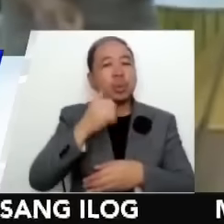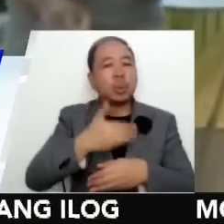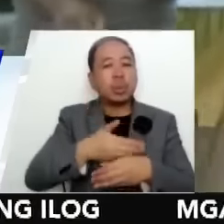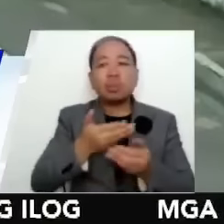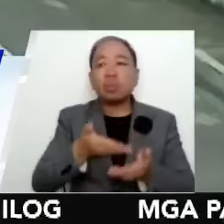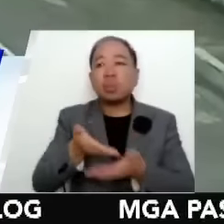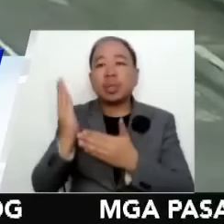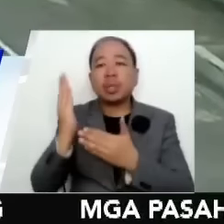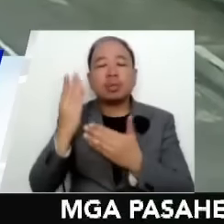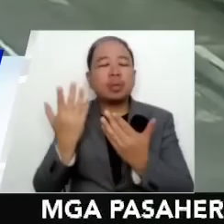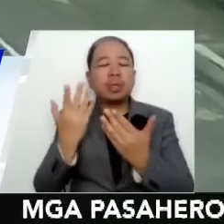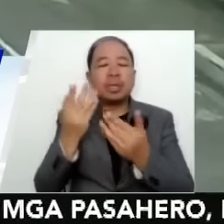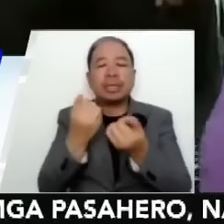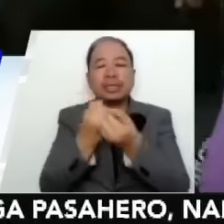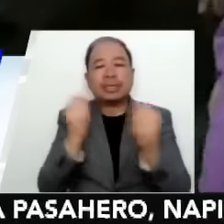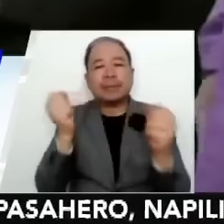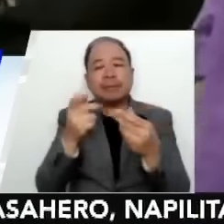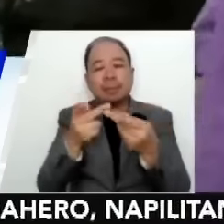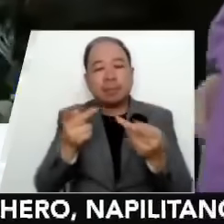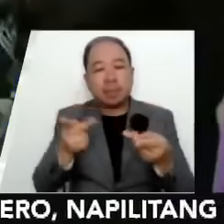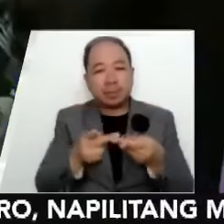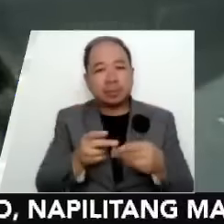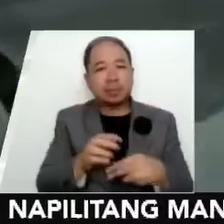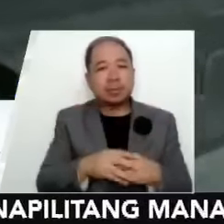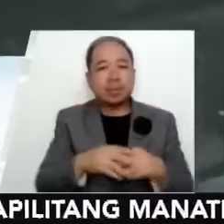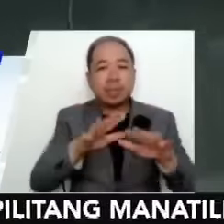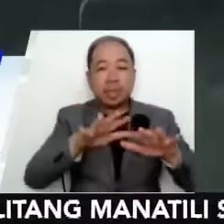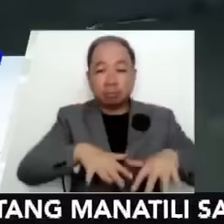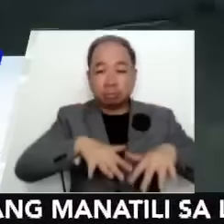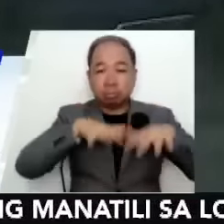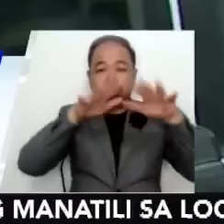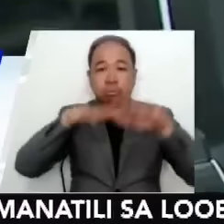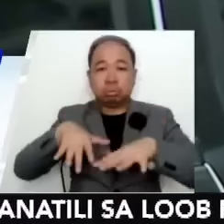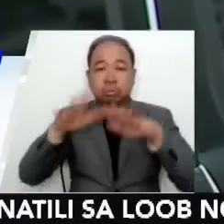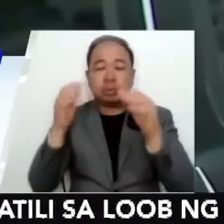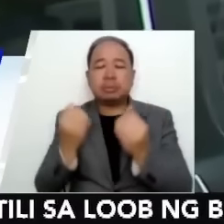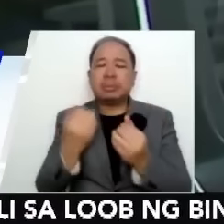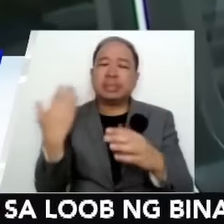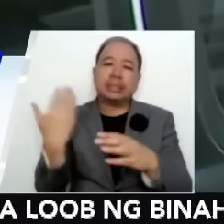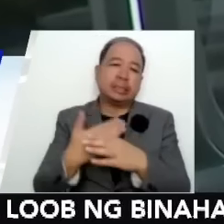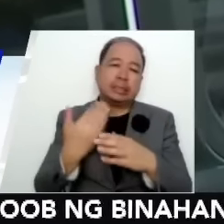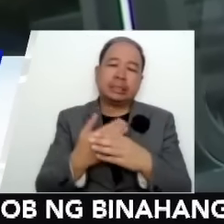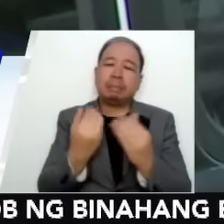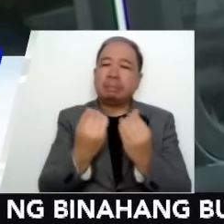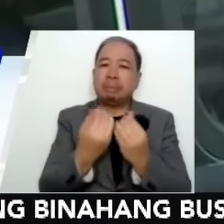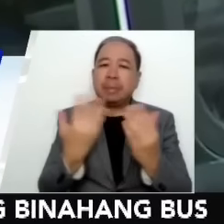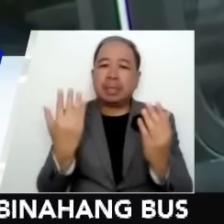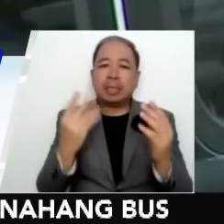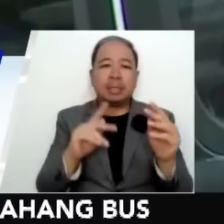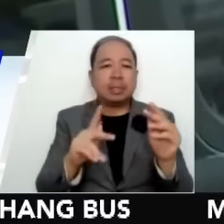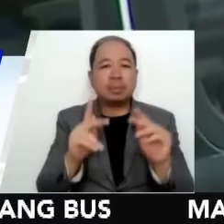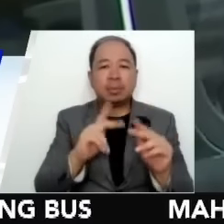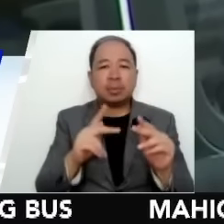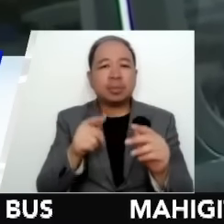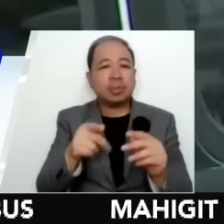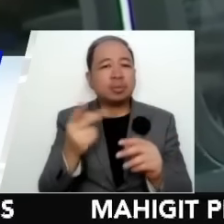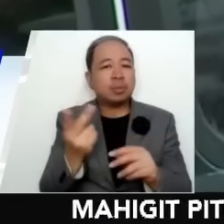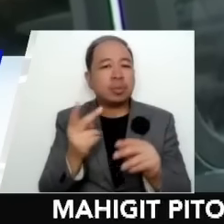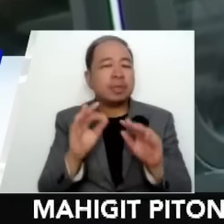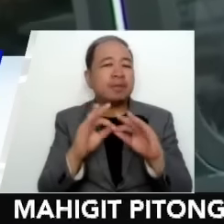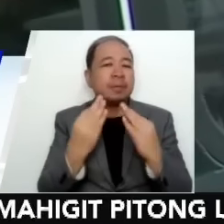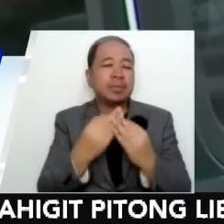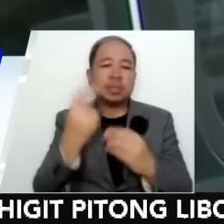na baha, pumerwisyo sa maraming motorista. Si Mang RV at pamilya, 2 na raw stranded. Sobra po, mahirap